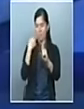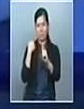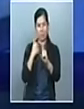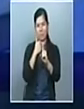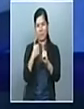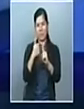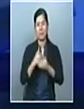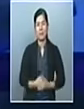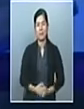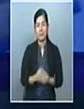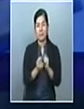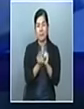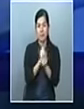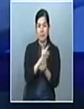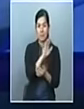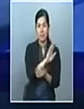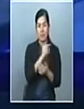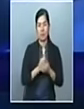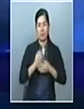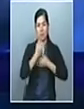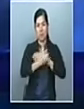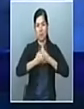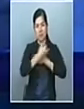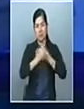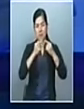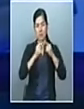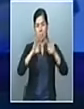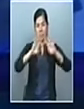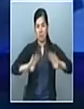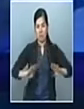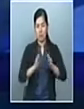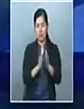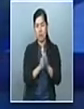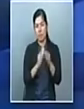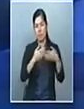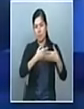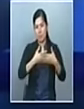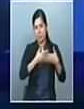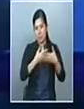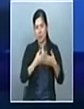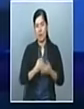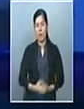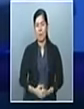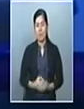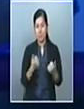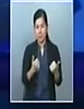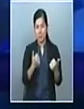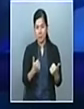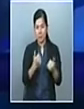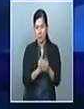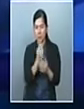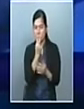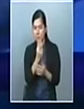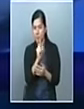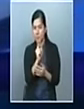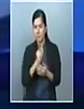าสวนกับทิศทางของตลาดหุ้นในภูมิภาคเอเชียแล้วก็สหรัฐอเมริการวมไปถึงยุโรปด้วยนะคะโดยปัจจัยในวันนี้เนี่ยยังคงติดตามกันต่อ